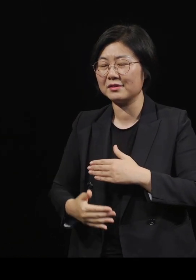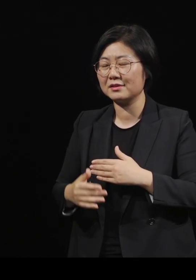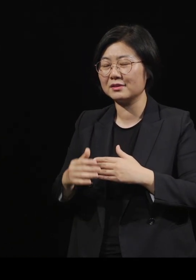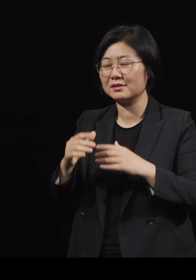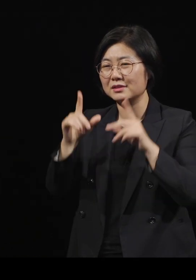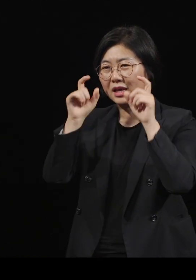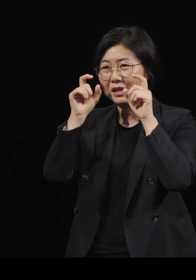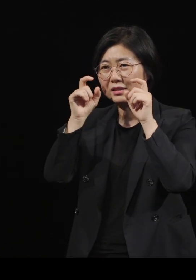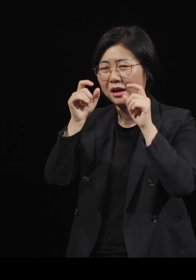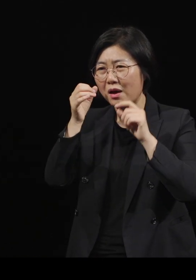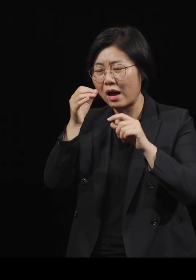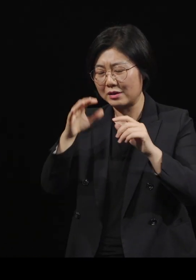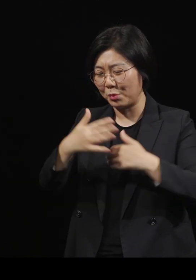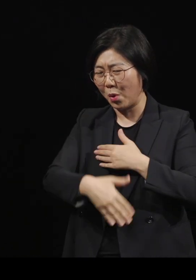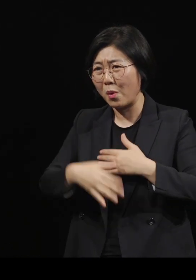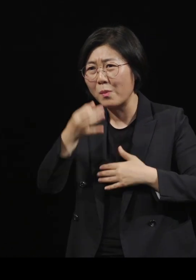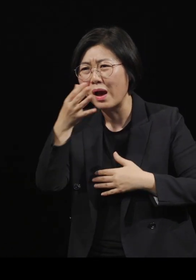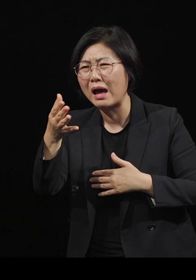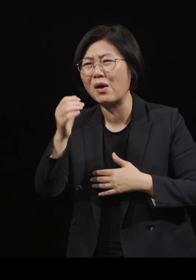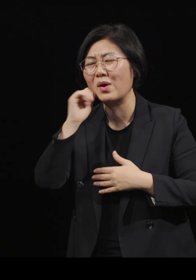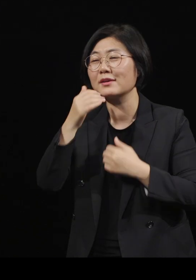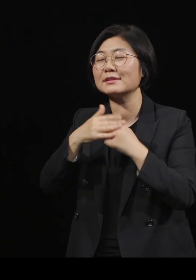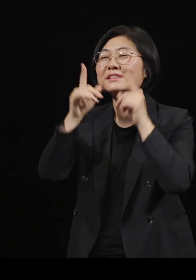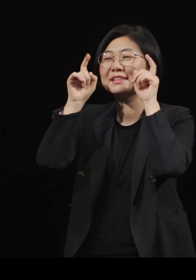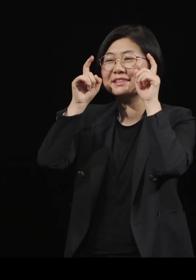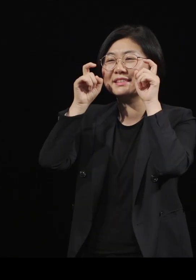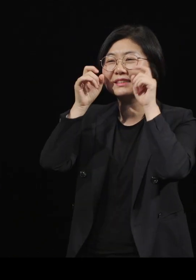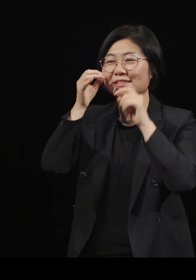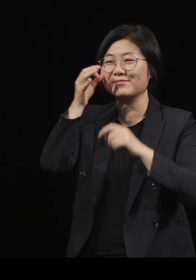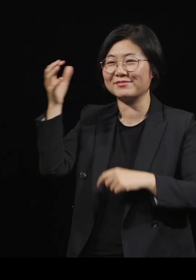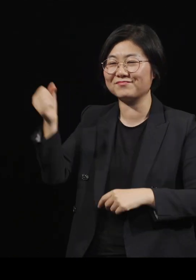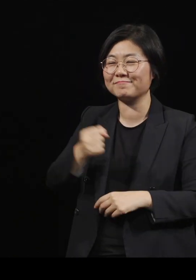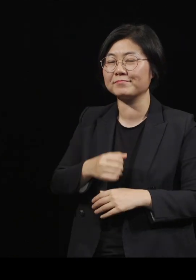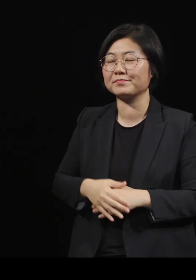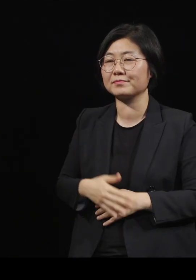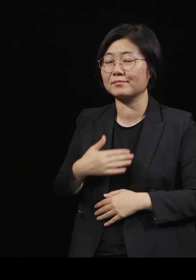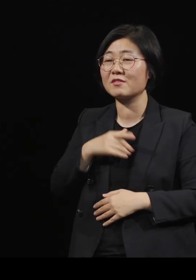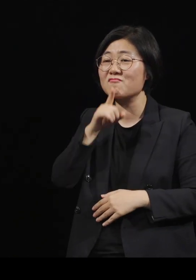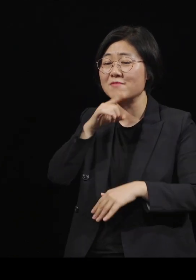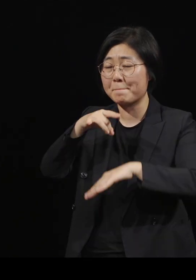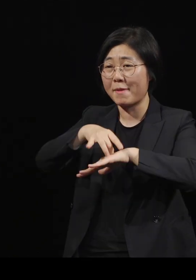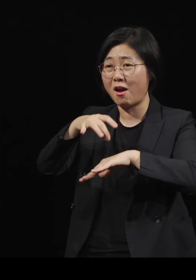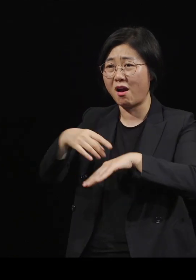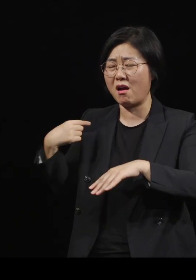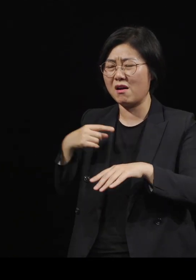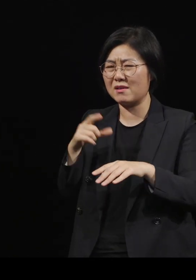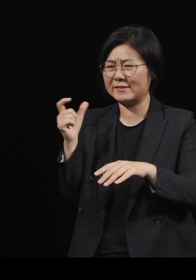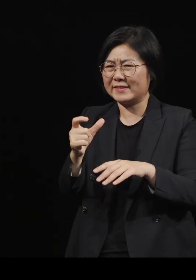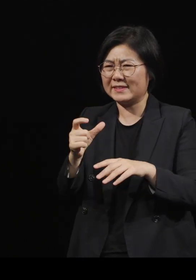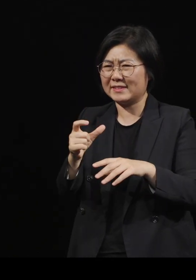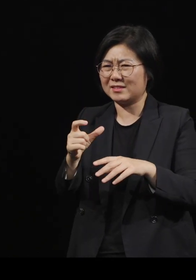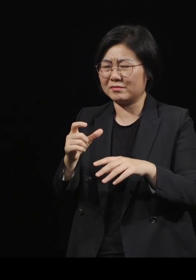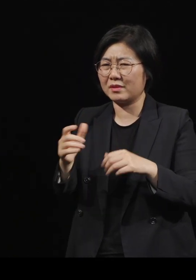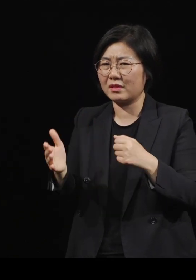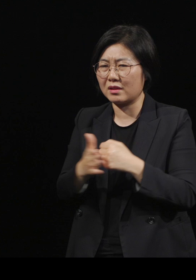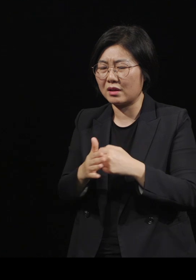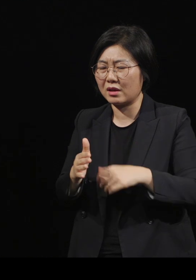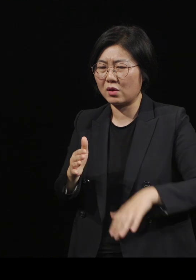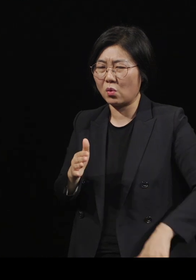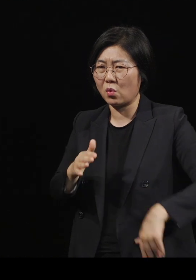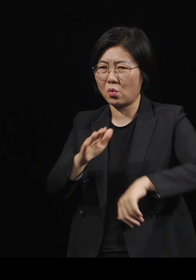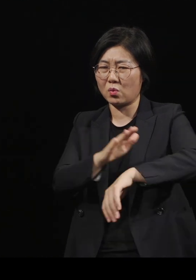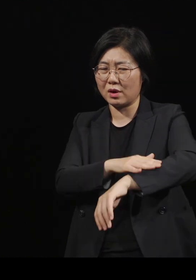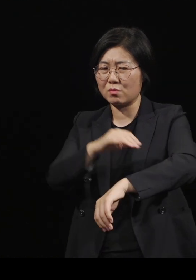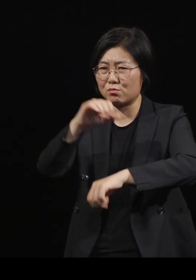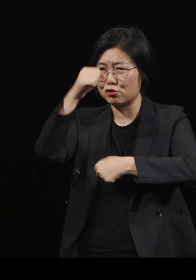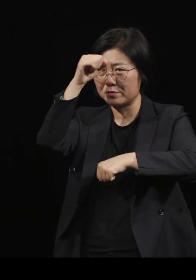보여드리기가 어려워서 사진을 가져와 봤습니다. 제 고관절이 좀 굳어져 있고 또 왼쪽